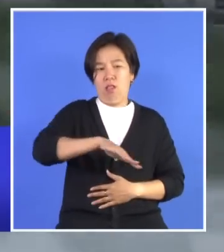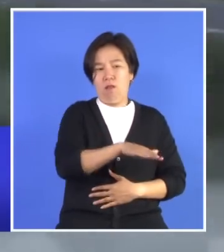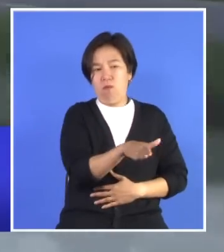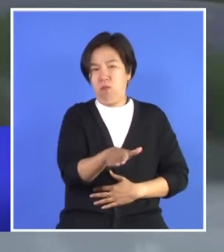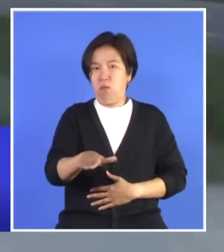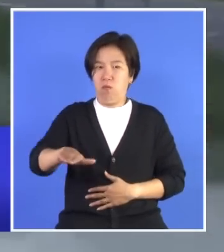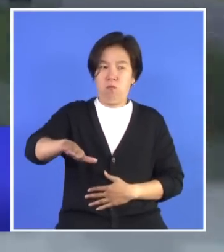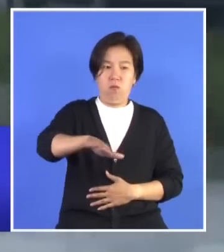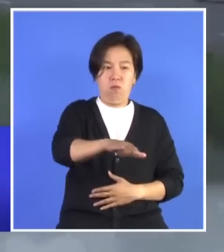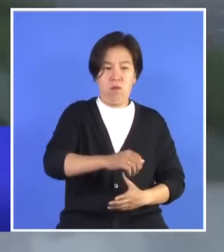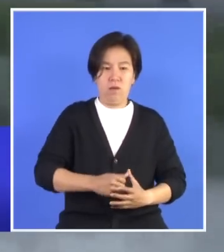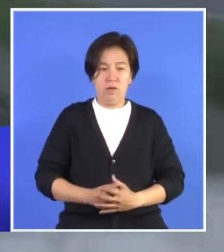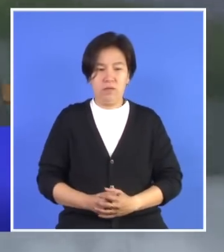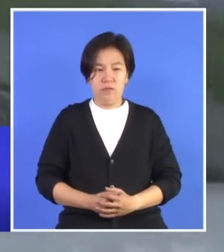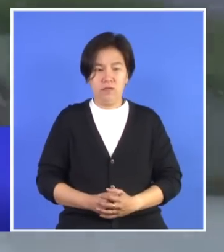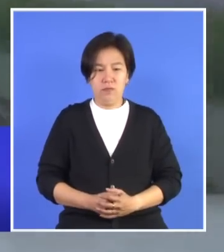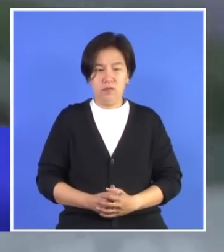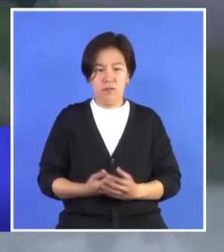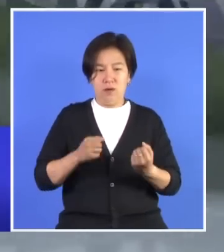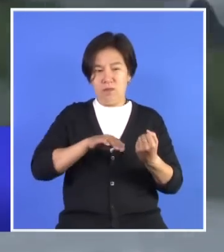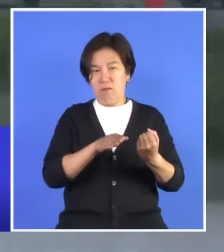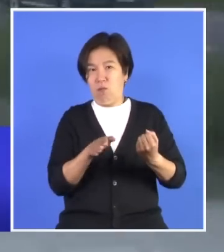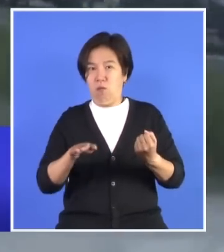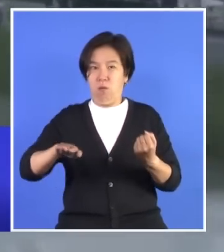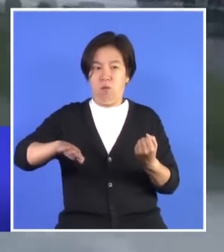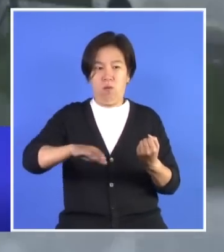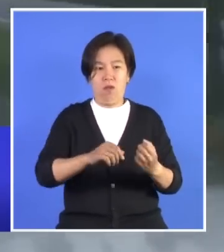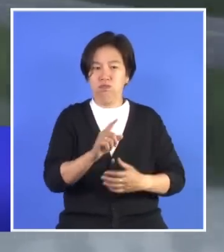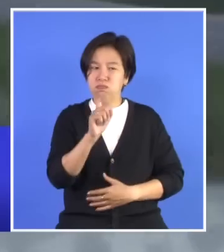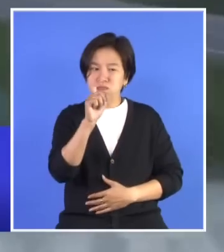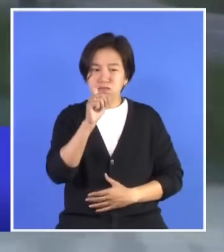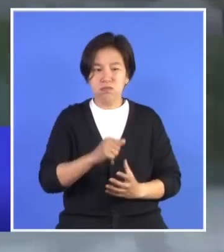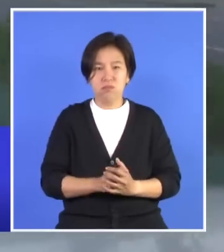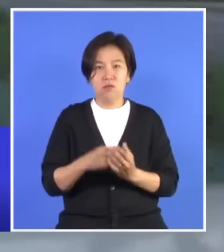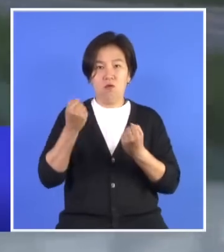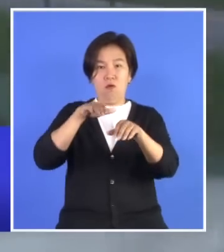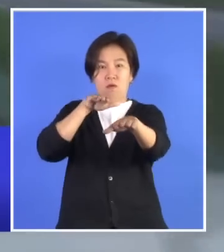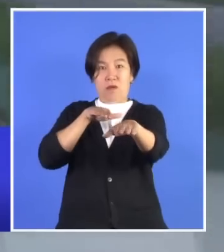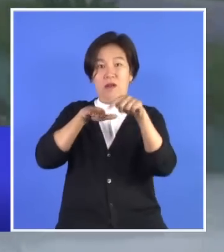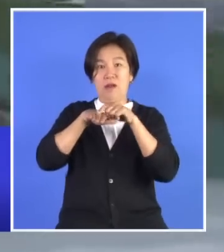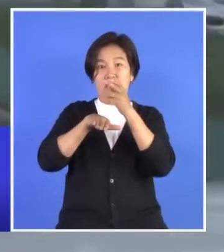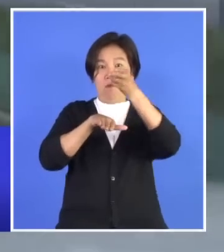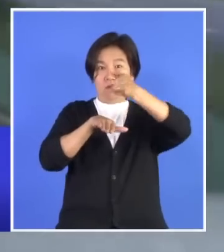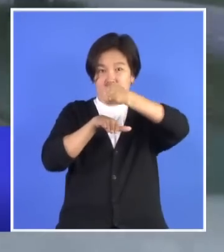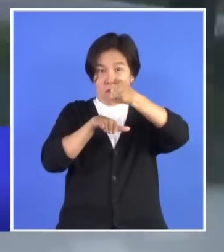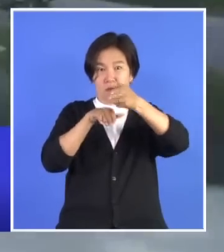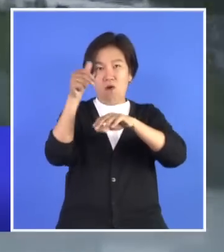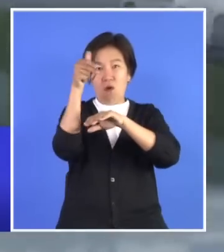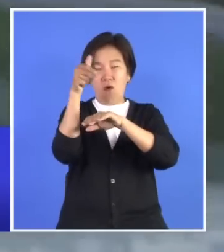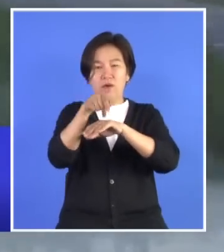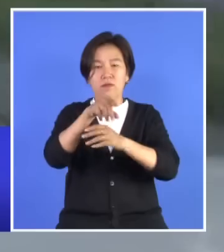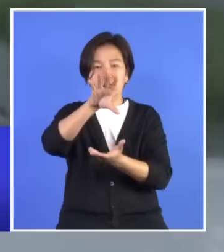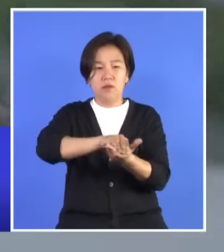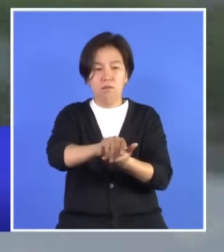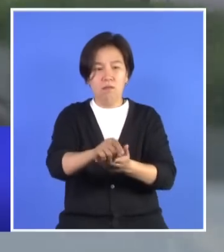นี่เบรกโอ้ยตายแล้วสายนะ อันนี้คือกล้องหน้ารถบันทึกเหตุการณ์ไว้ได้คุณผู้ชมเราไม่รู้เหมือนกันว่าถ้าเขามุ่งหน้าไปต่